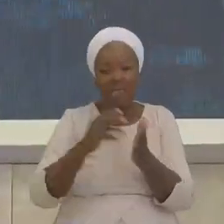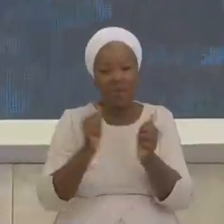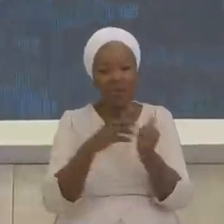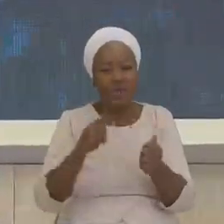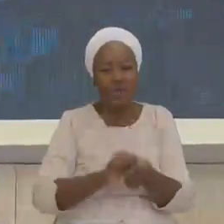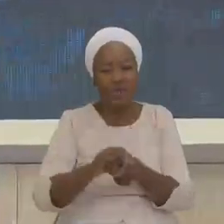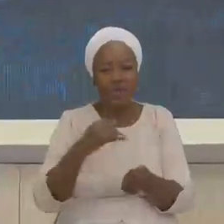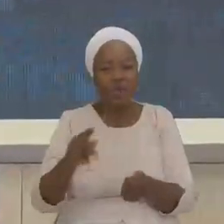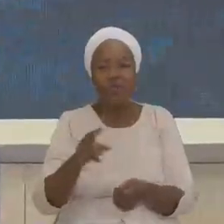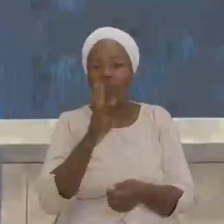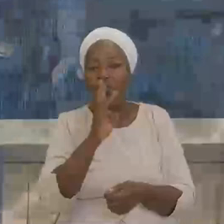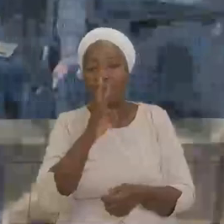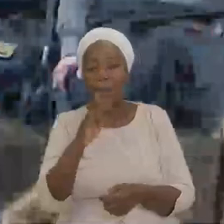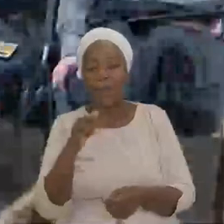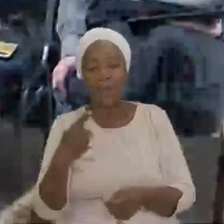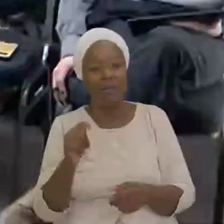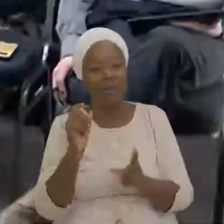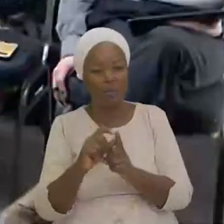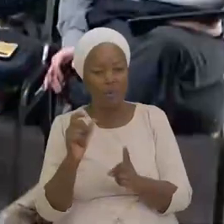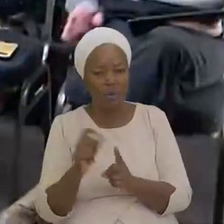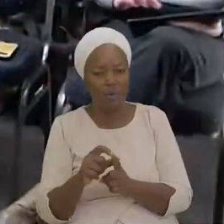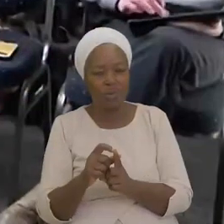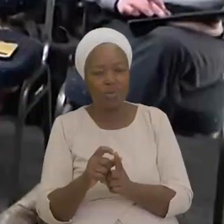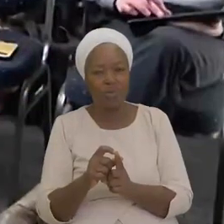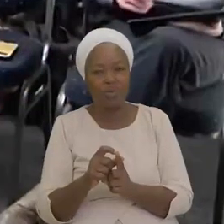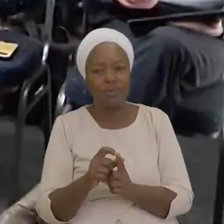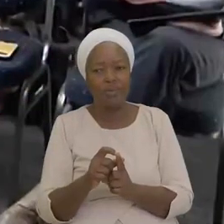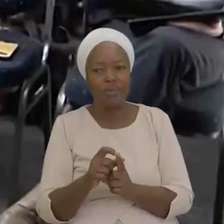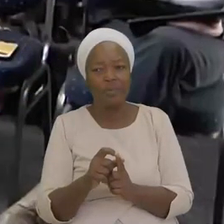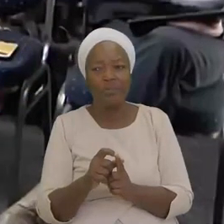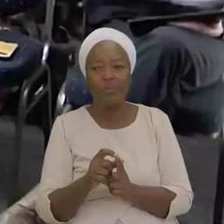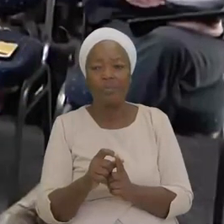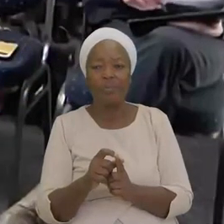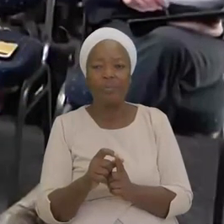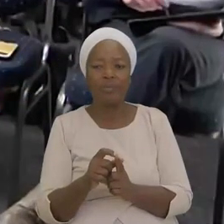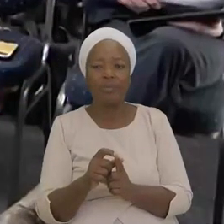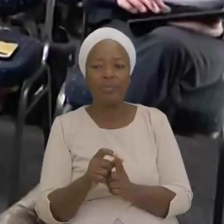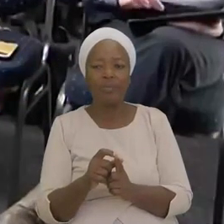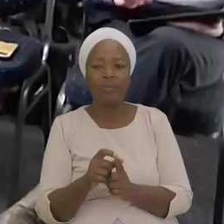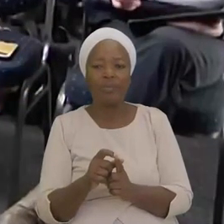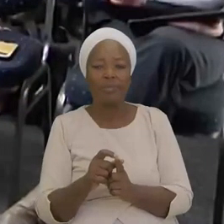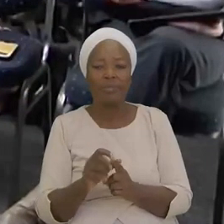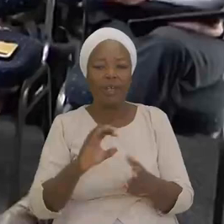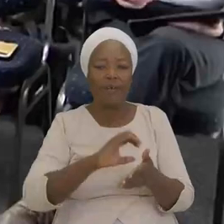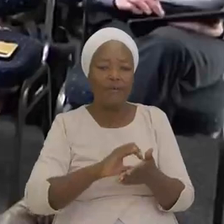afin de la sanctifier par la parole après l'avoir purifiée par le baptême d'eau.